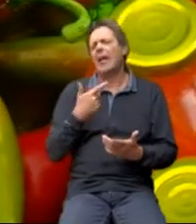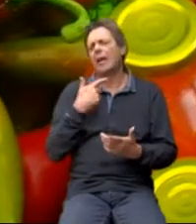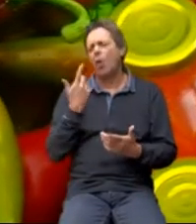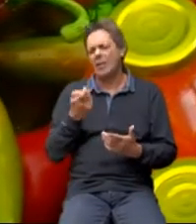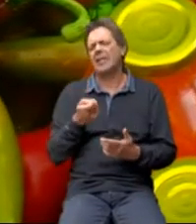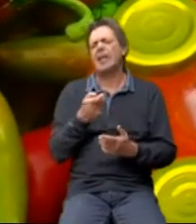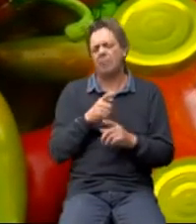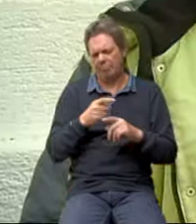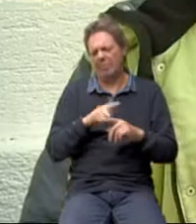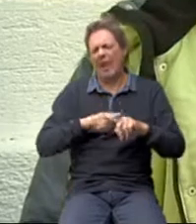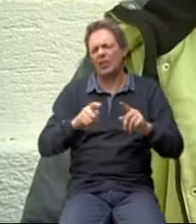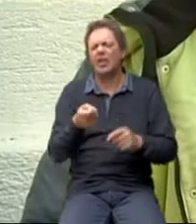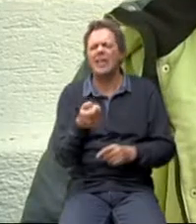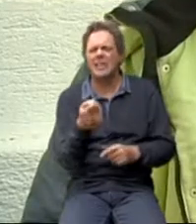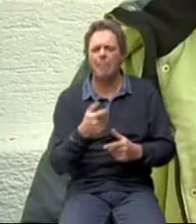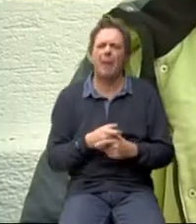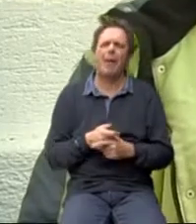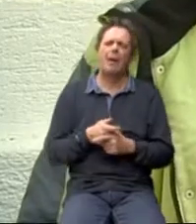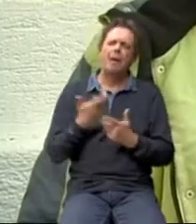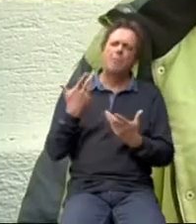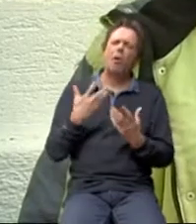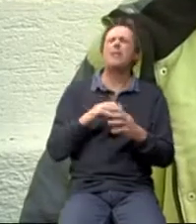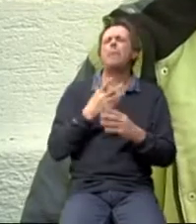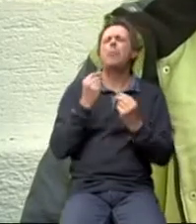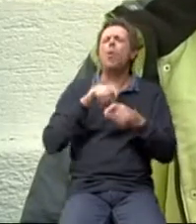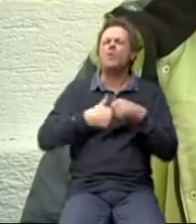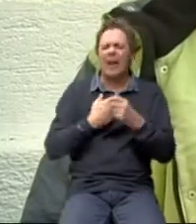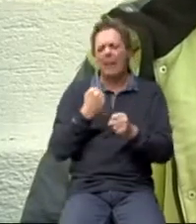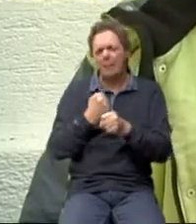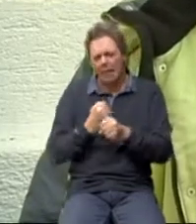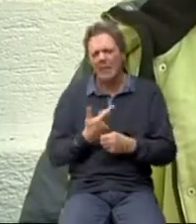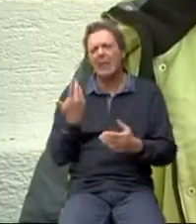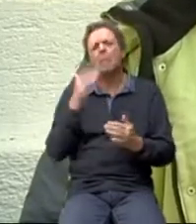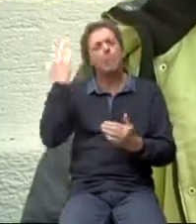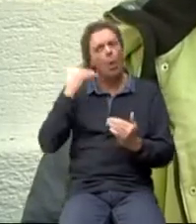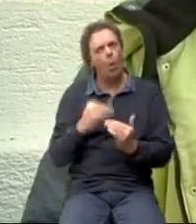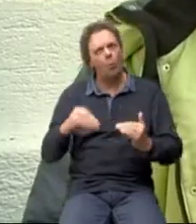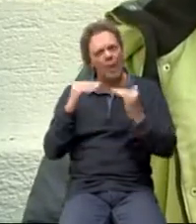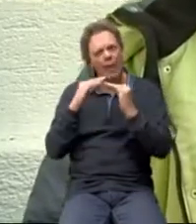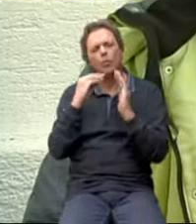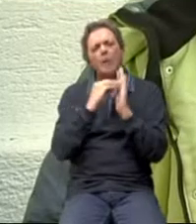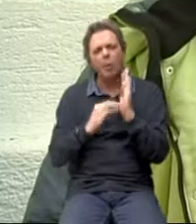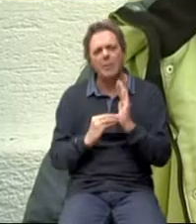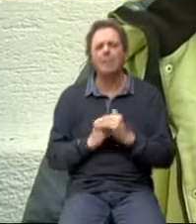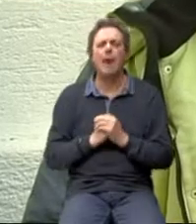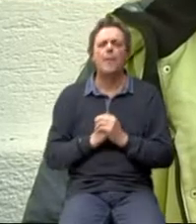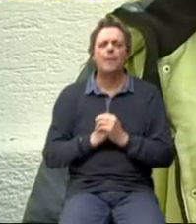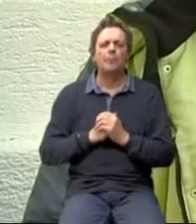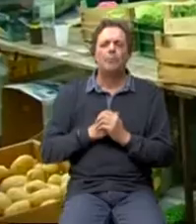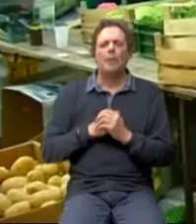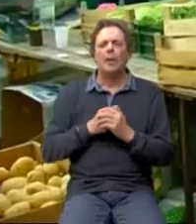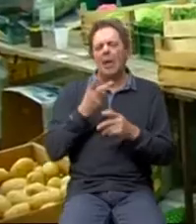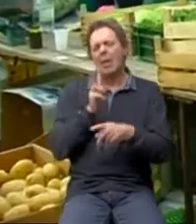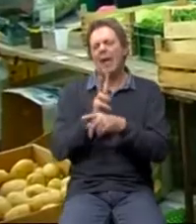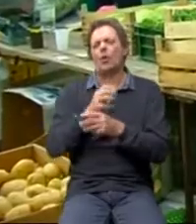mora se milion stvari se mora ispuniti, znači da bi to bilo u skladu sa propisima, znači tih